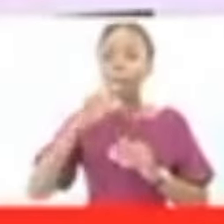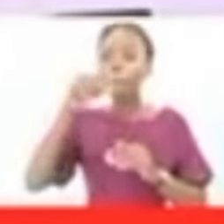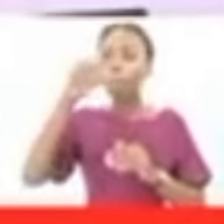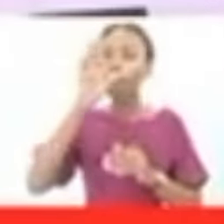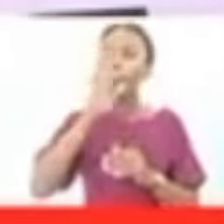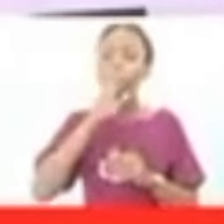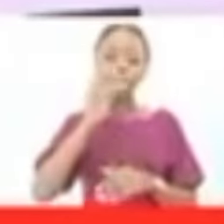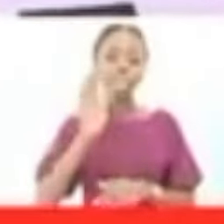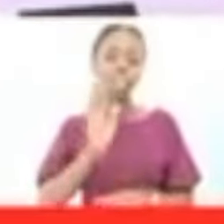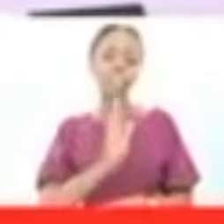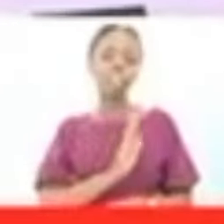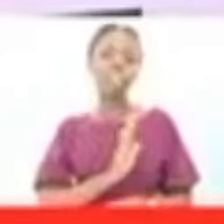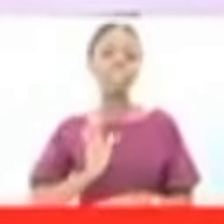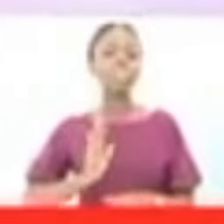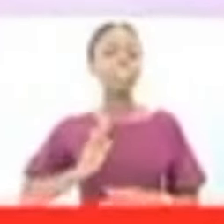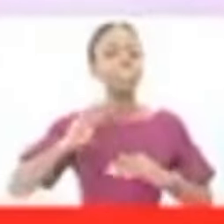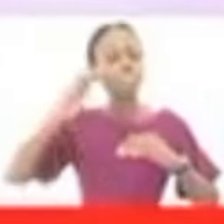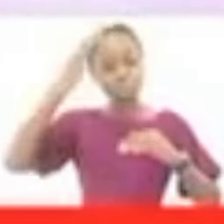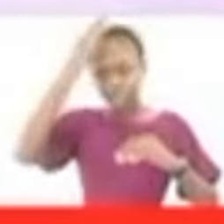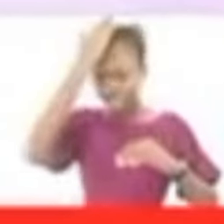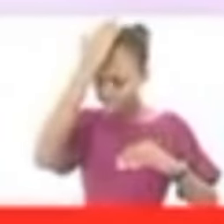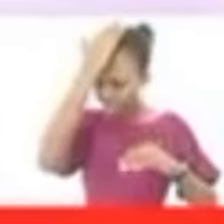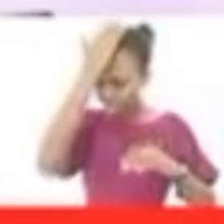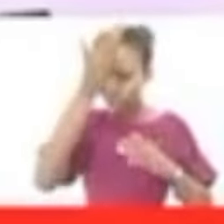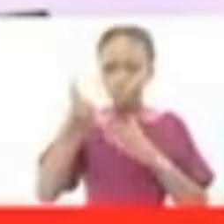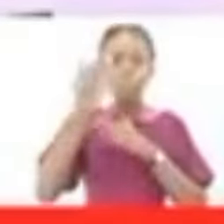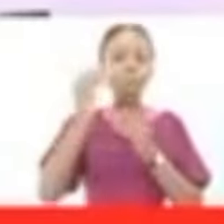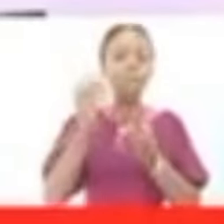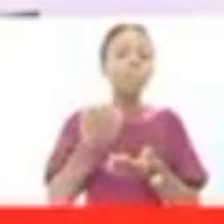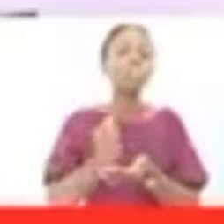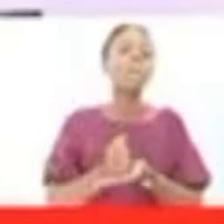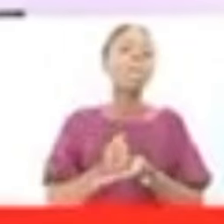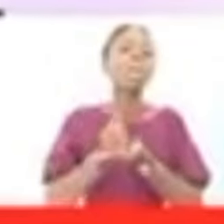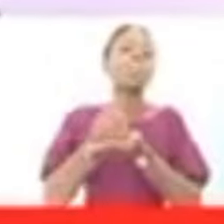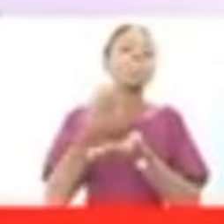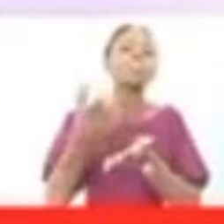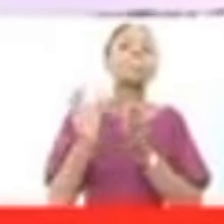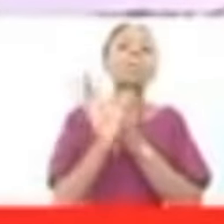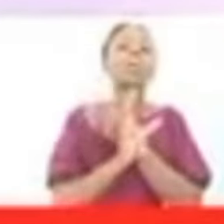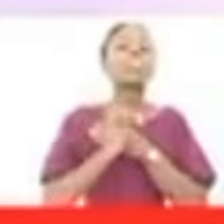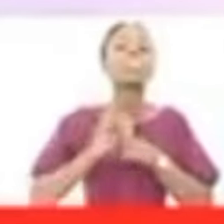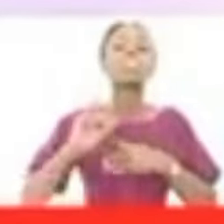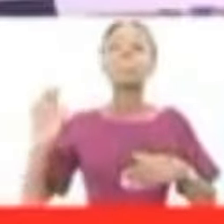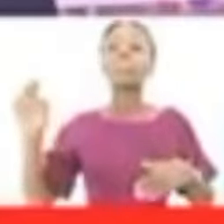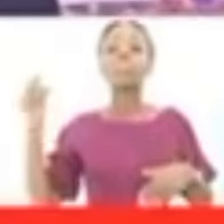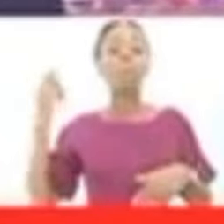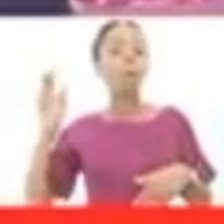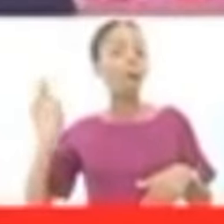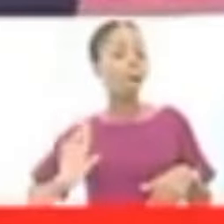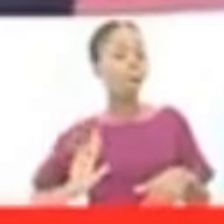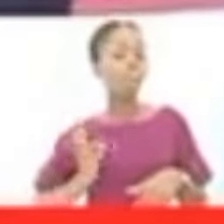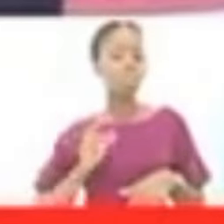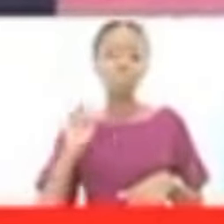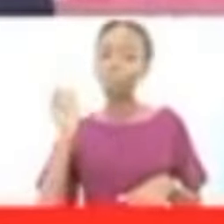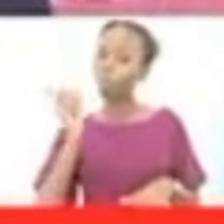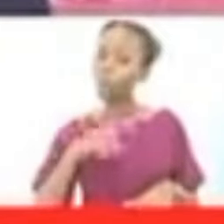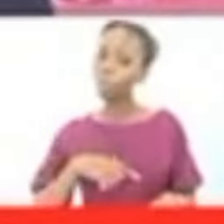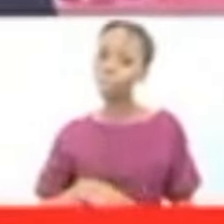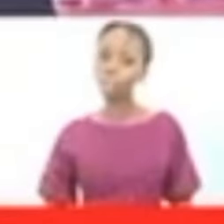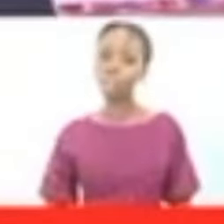kuwa mbunge, shuka tu, alafu Mungu atawasaidia. Hii nchi ni yetu sote.